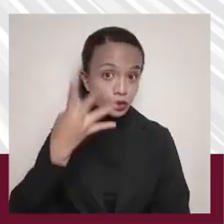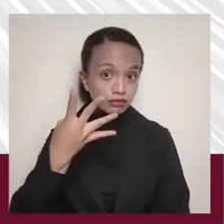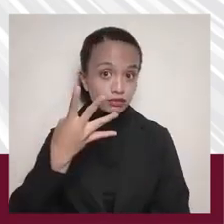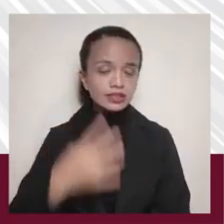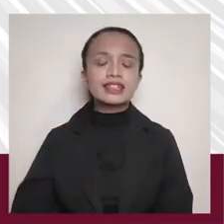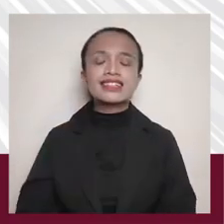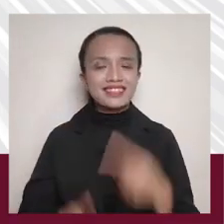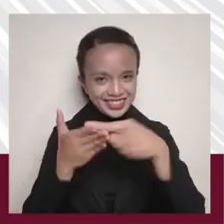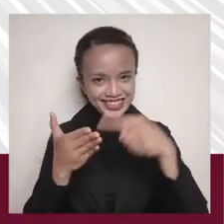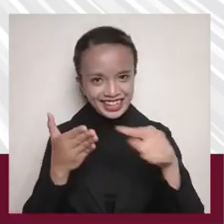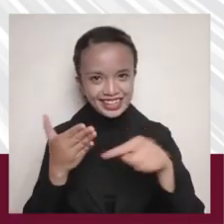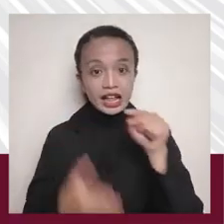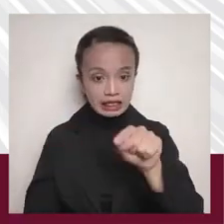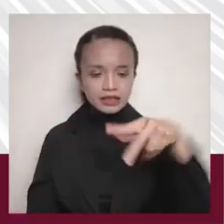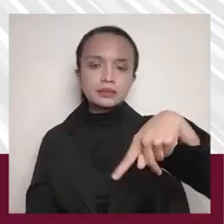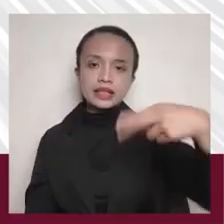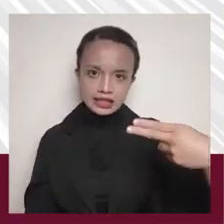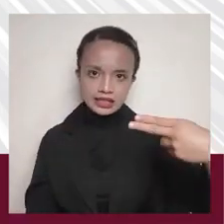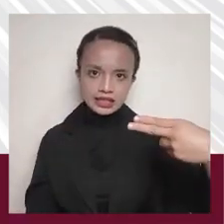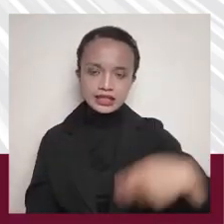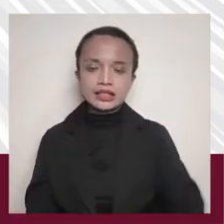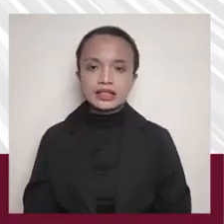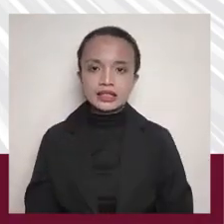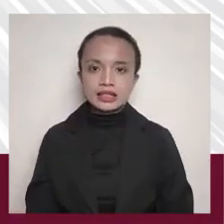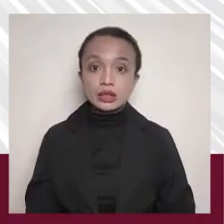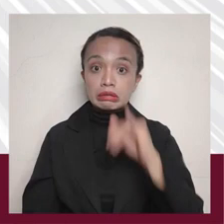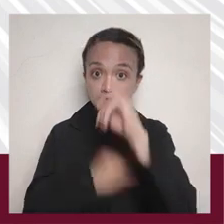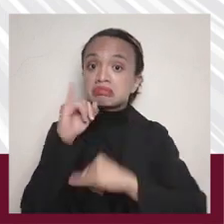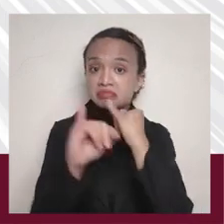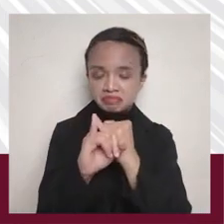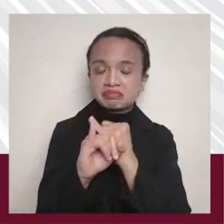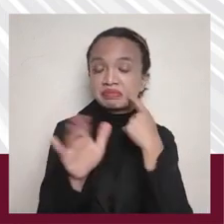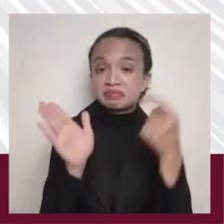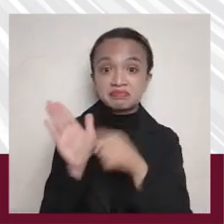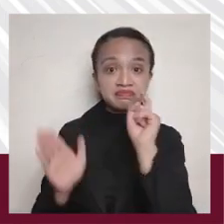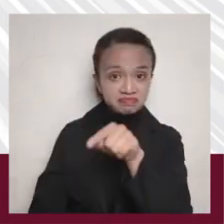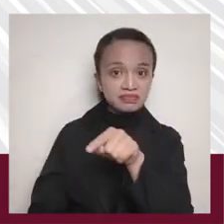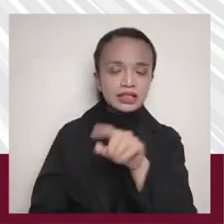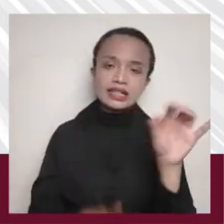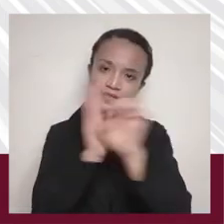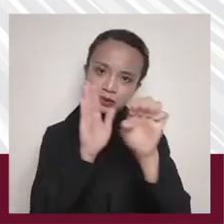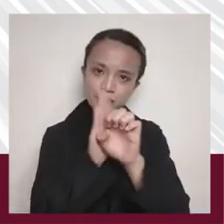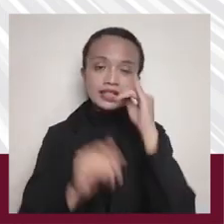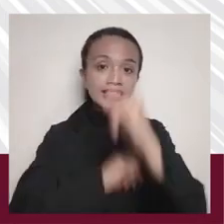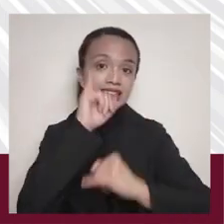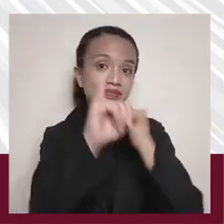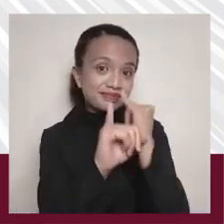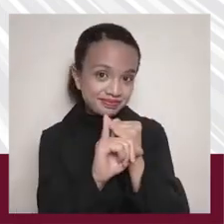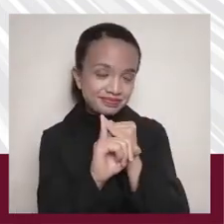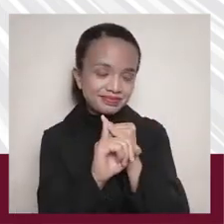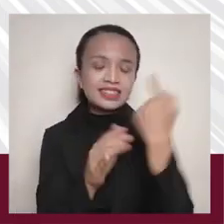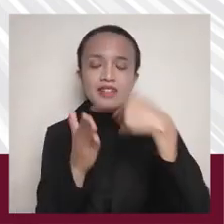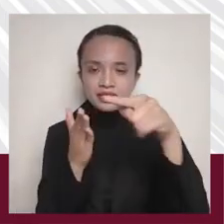pang-apat, sa check.ph na kinikilala ng mga internasyonal na organisasyon tulad ng